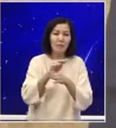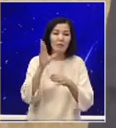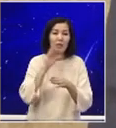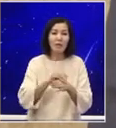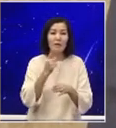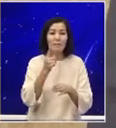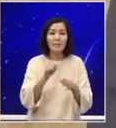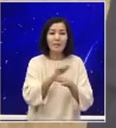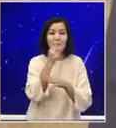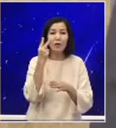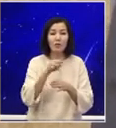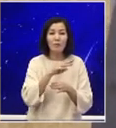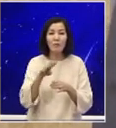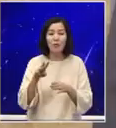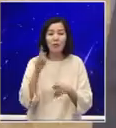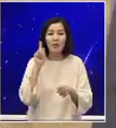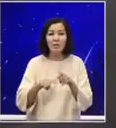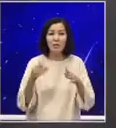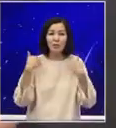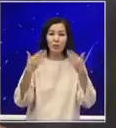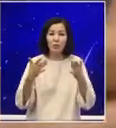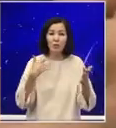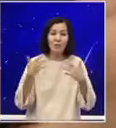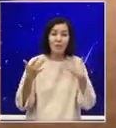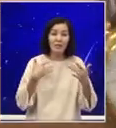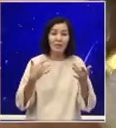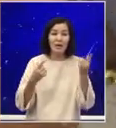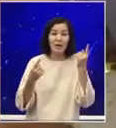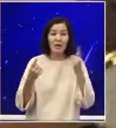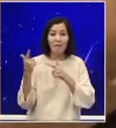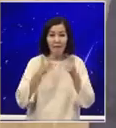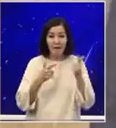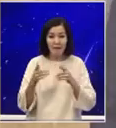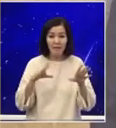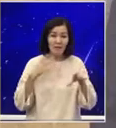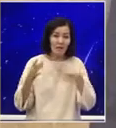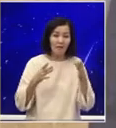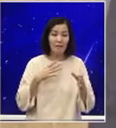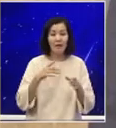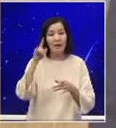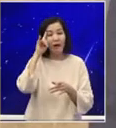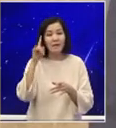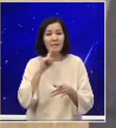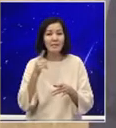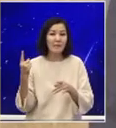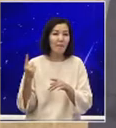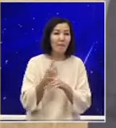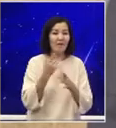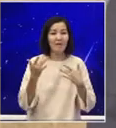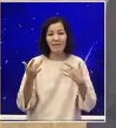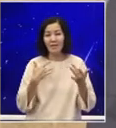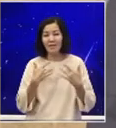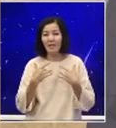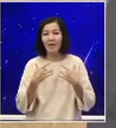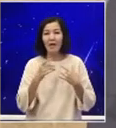өткізу өте қиын болды. Сондықтан да өзінің формасын енді ойлап тапқандай болдық. Айтып кетейін дегенім, мынау жаңағы Қазақстанда ең бірінші театр осы Әбу